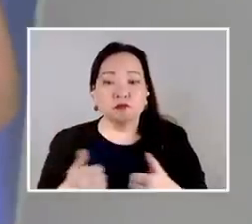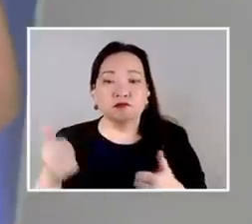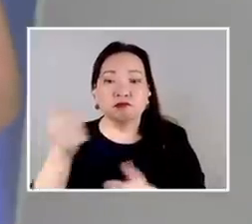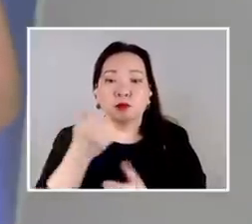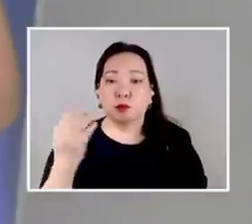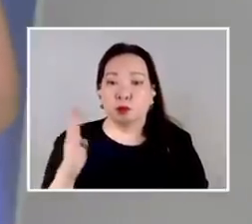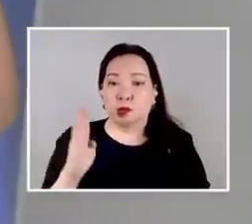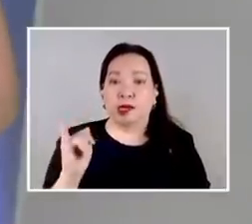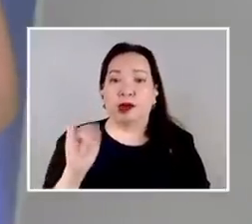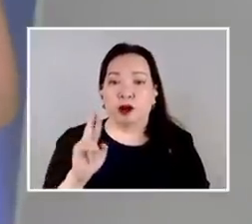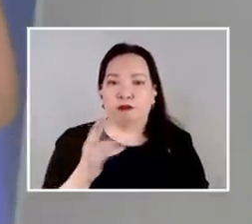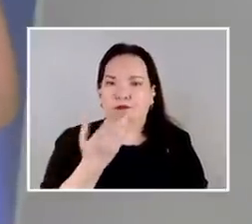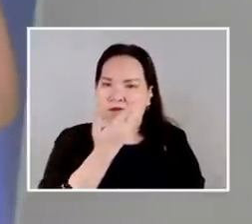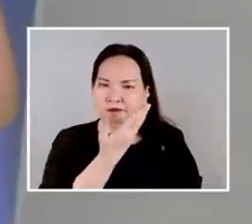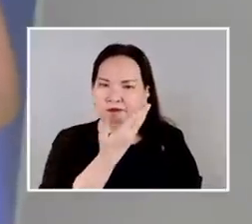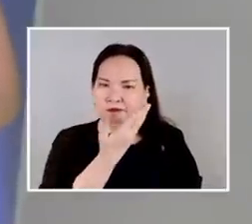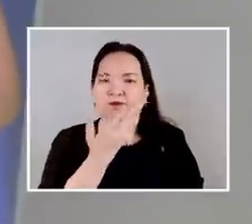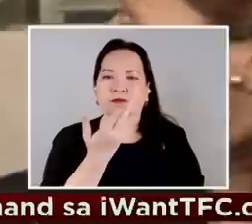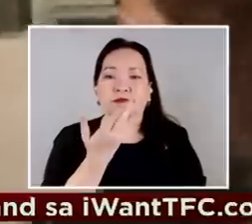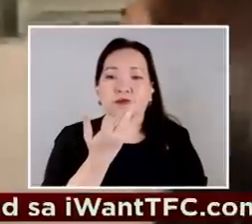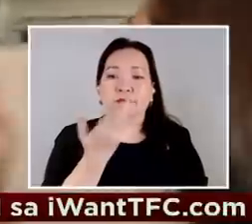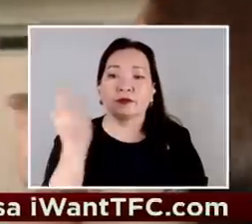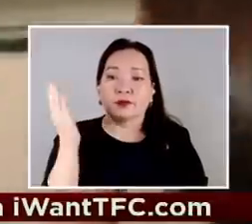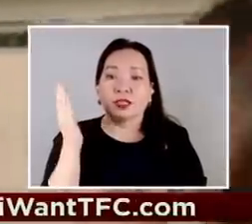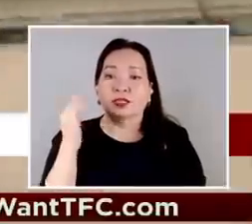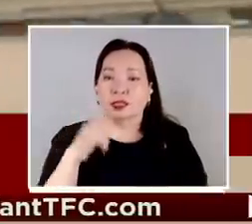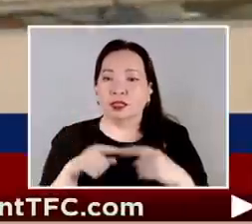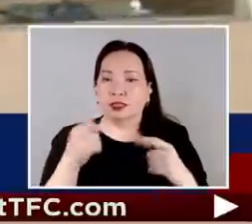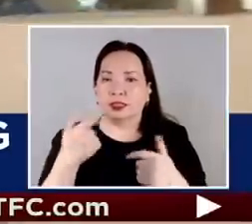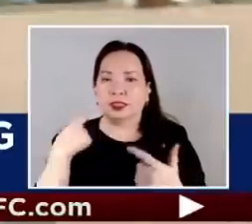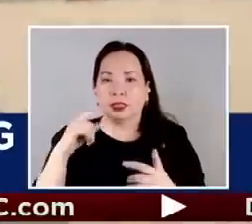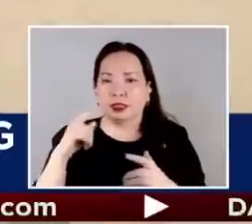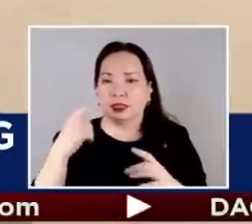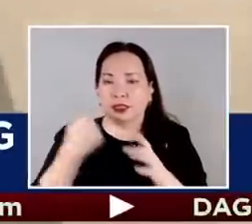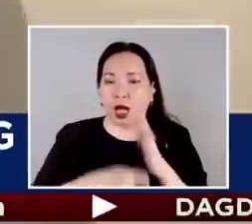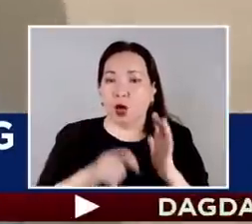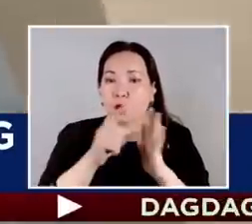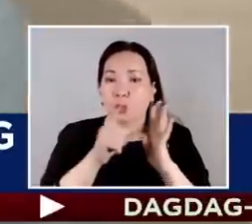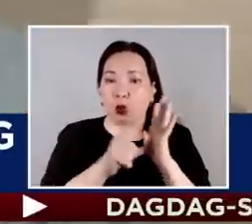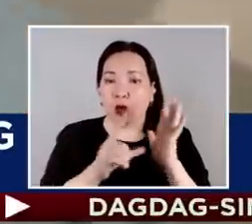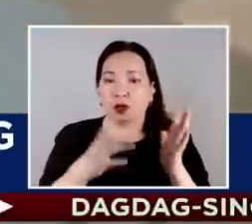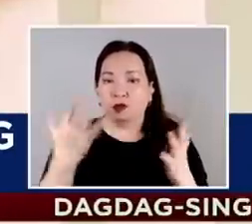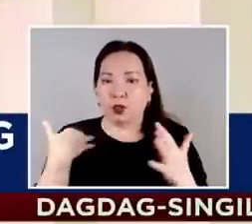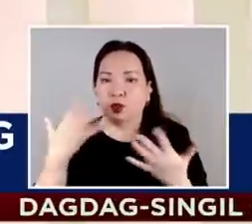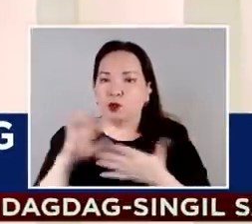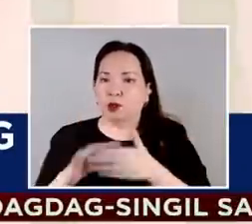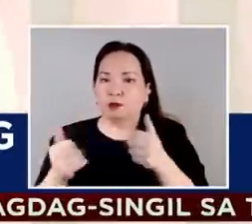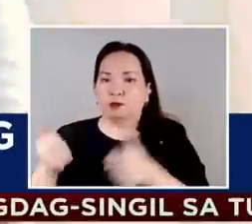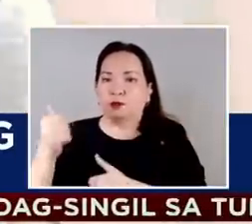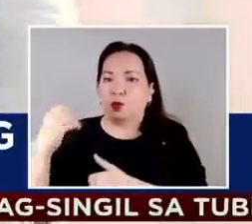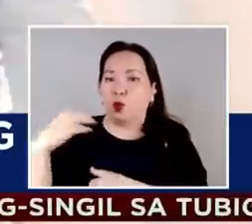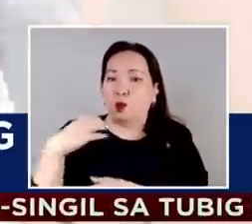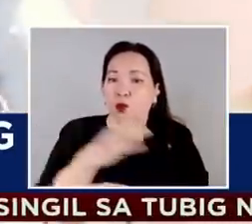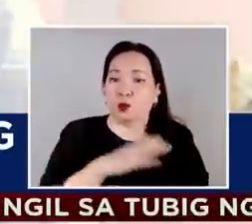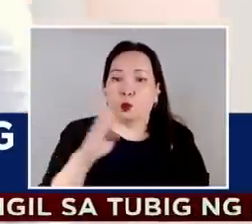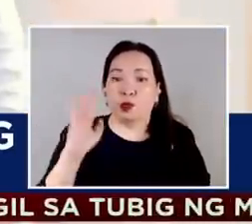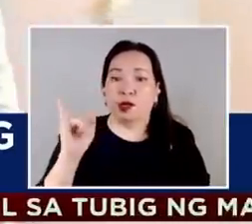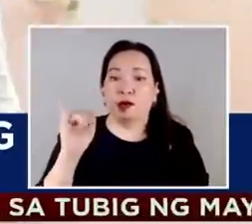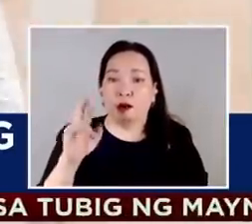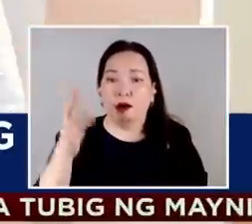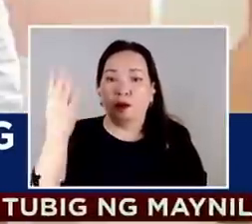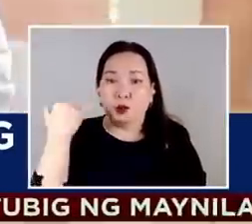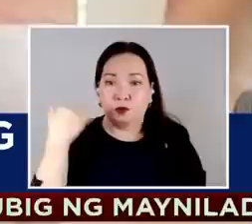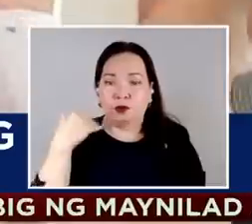Revenue o BIR. Si Lumagi, na isang tax lawyer at nagsilbi na rin bilang deputy commissioner ng BIR, ang humalili